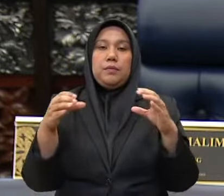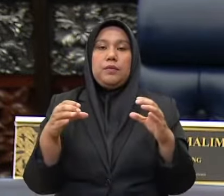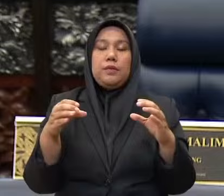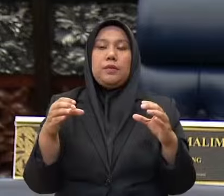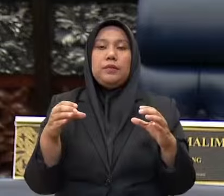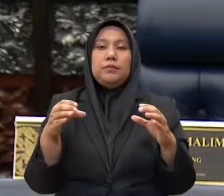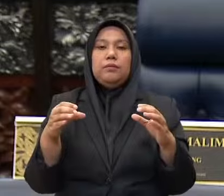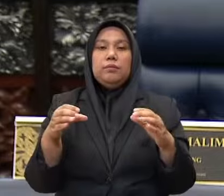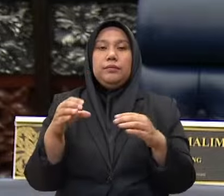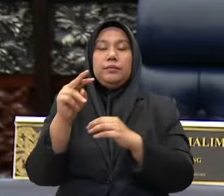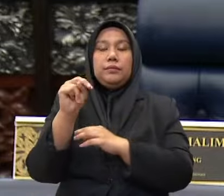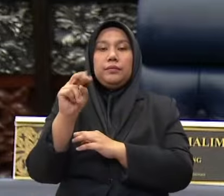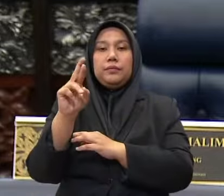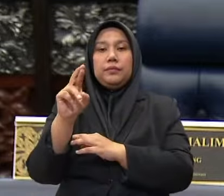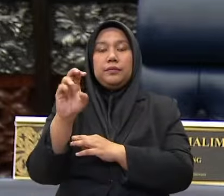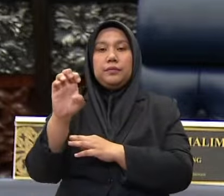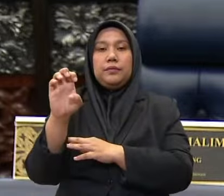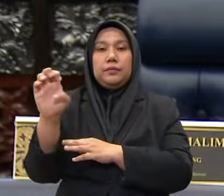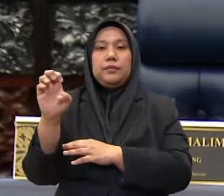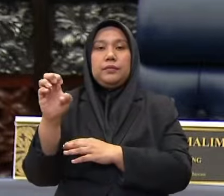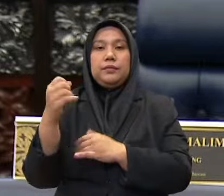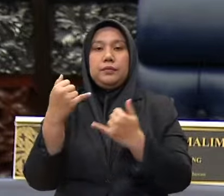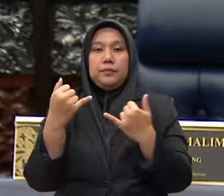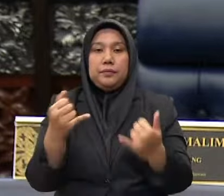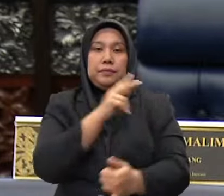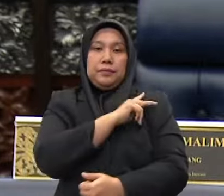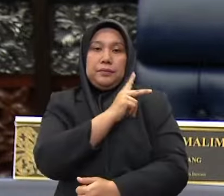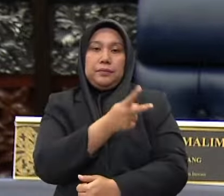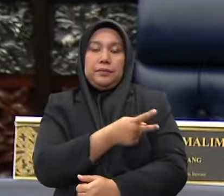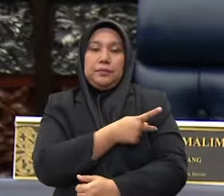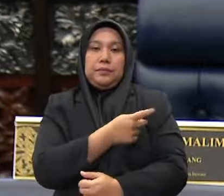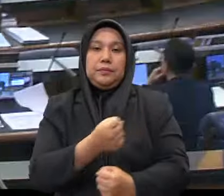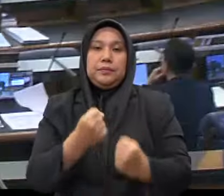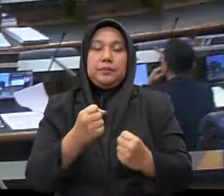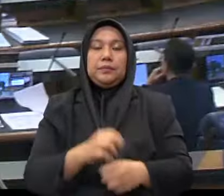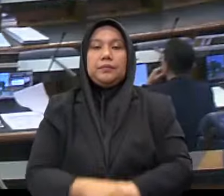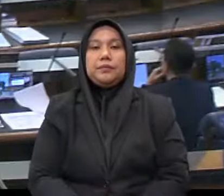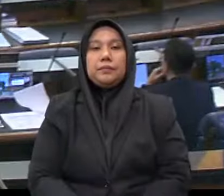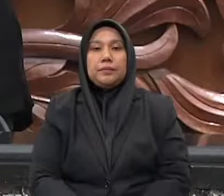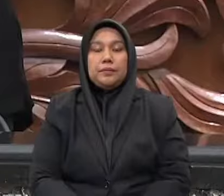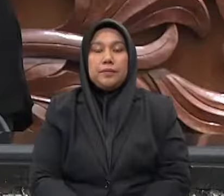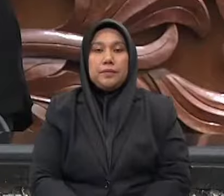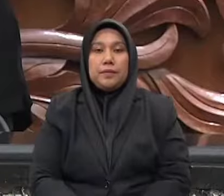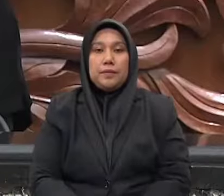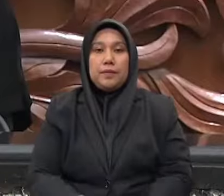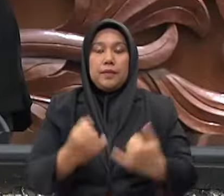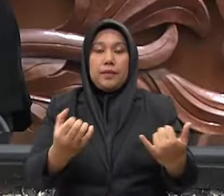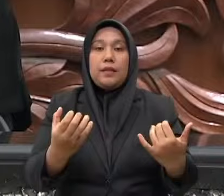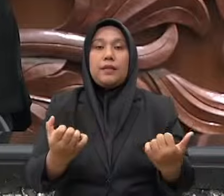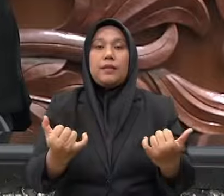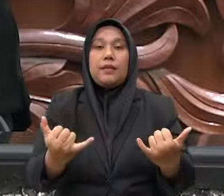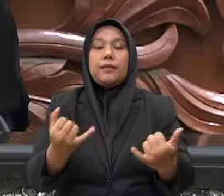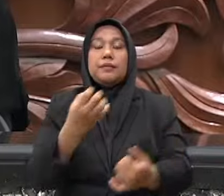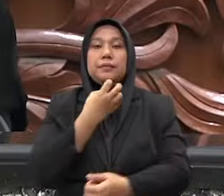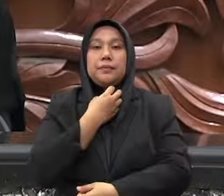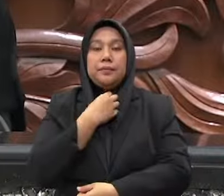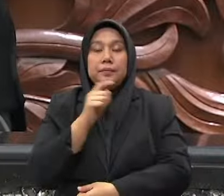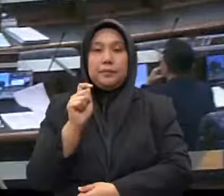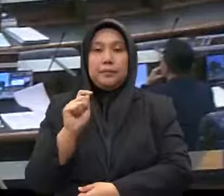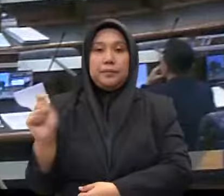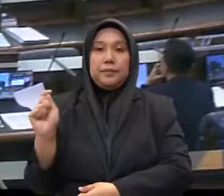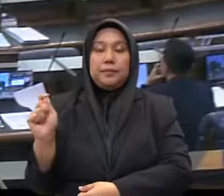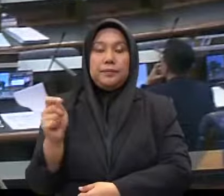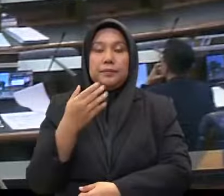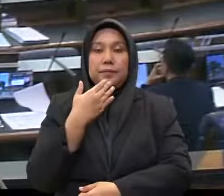mentah re yang sedang berkuatkuasa Terima kasih Sil ioh Timur Terima kasih yang berhormat menteri Terima kasih